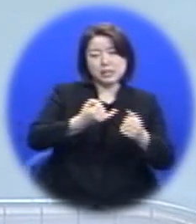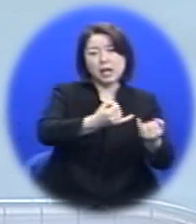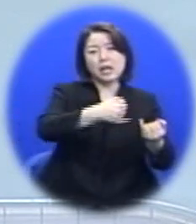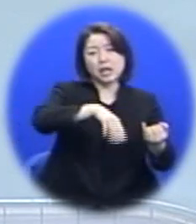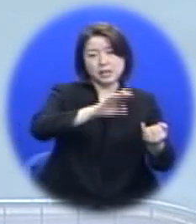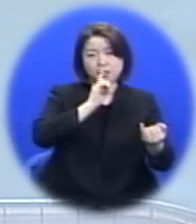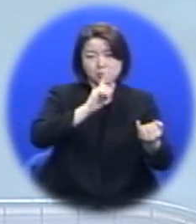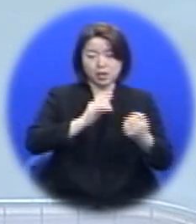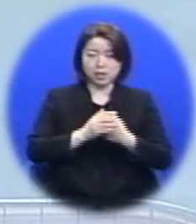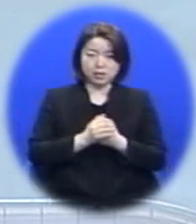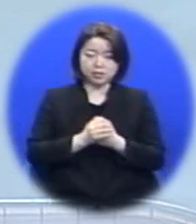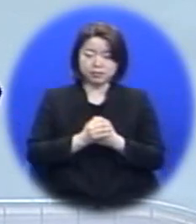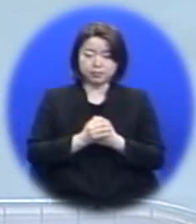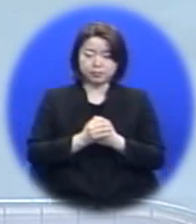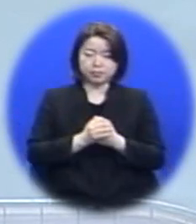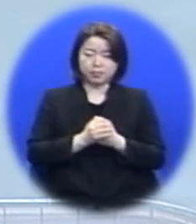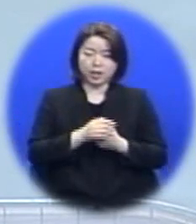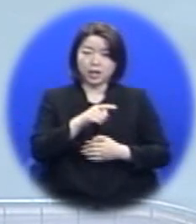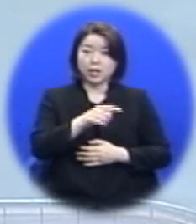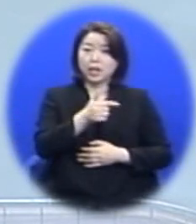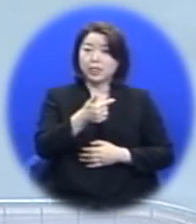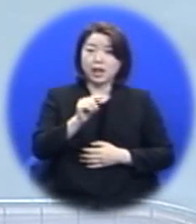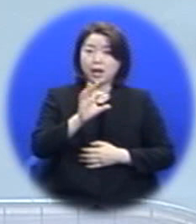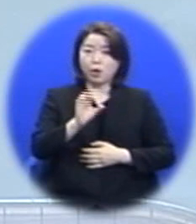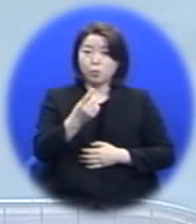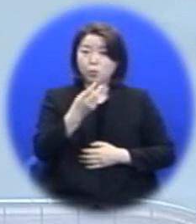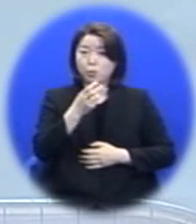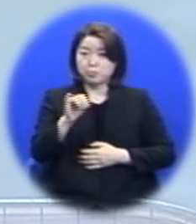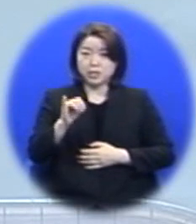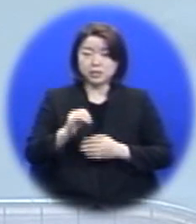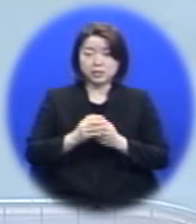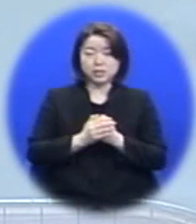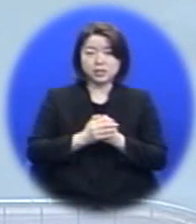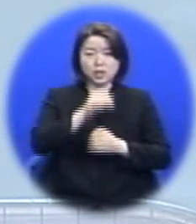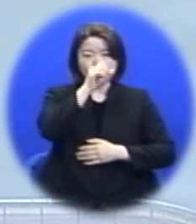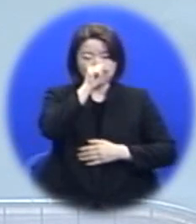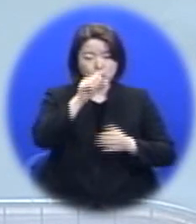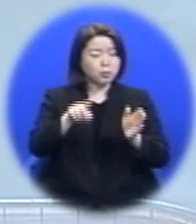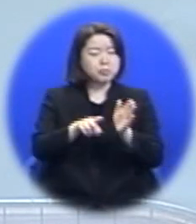여러분, 이 나오미는 사실 믿음이 그렇게 좋은 여인이